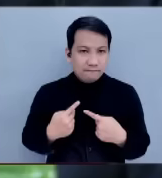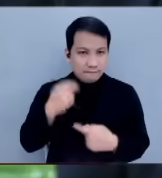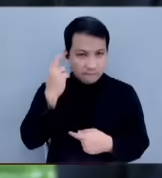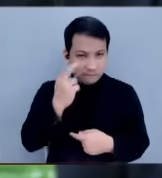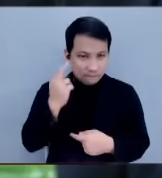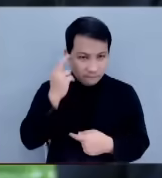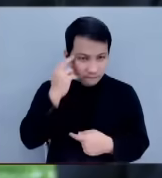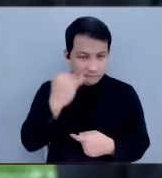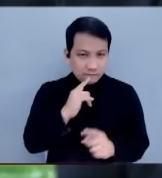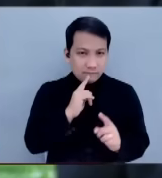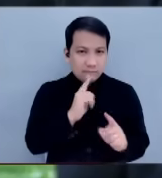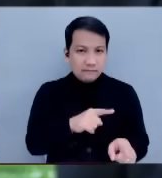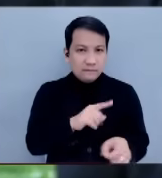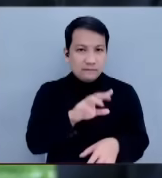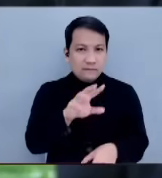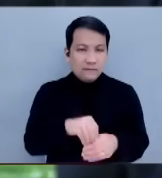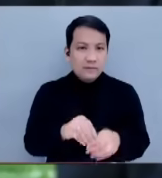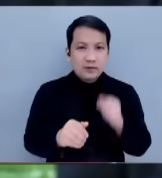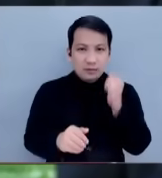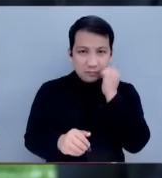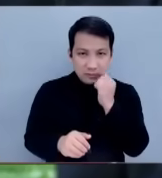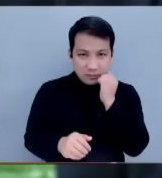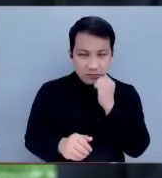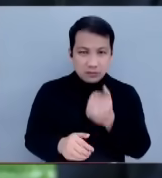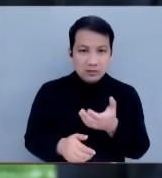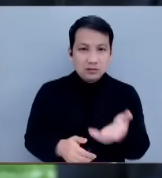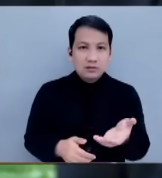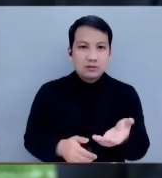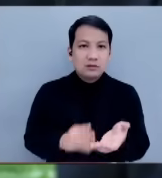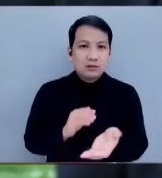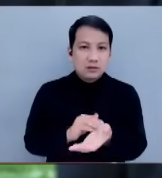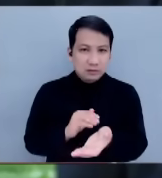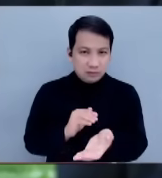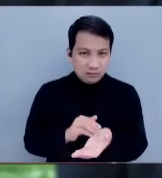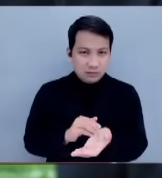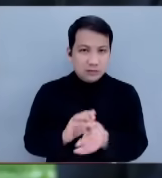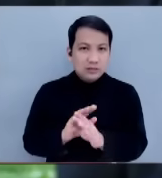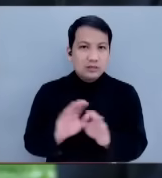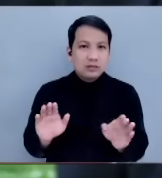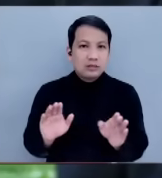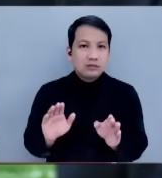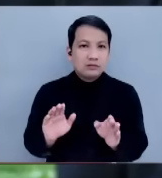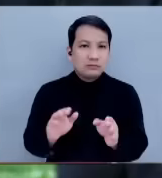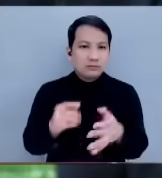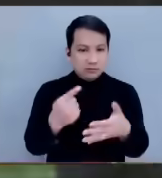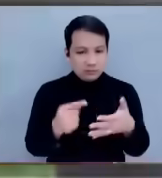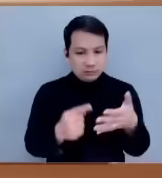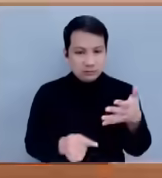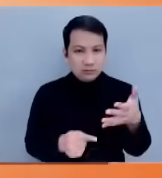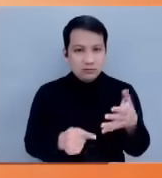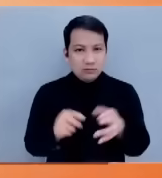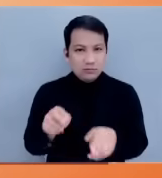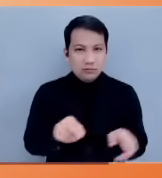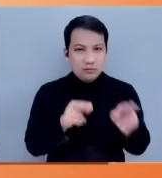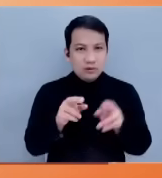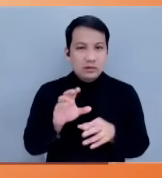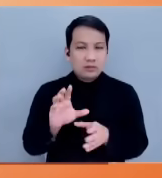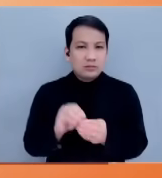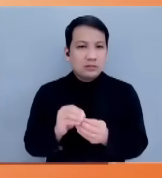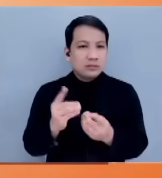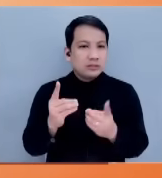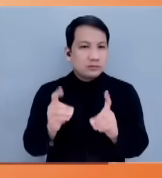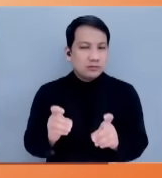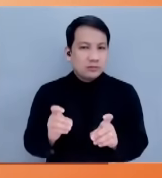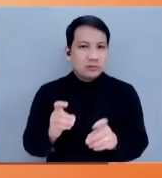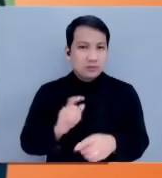reported often is because doctors will not routinely test for that organism. Naipapasa